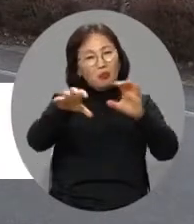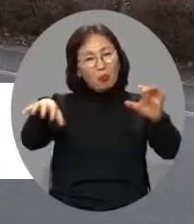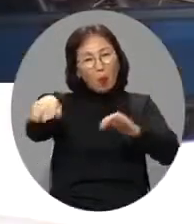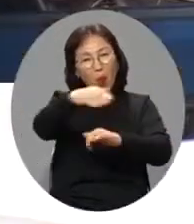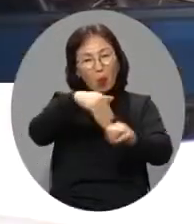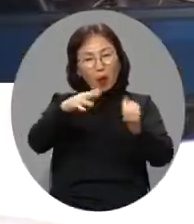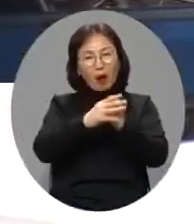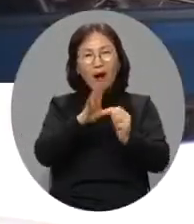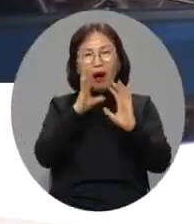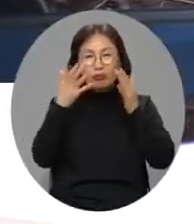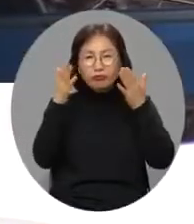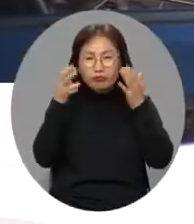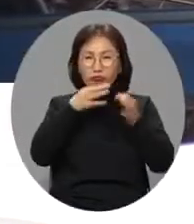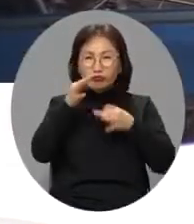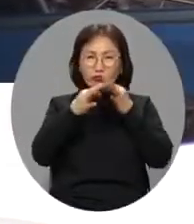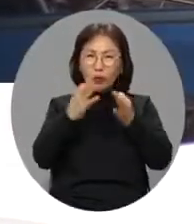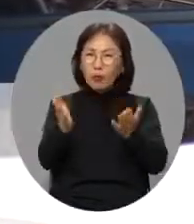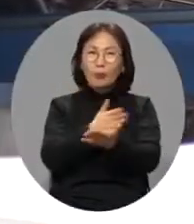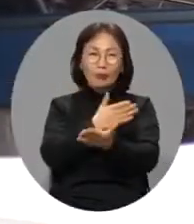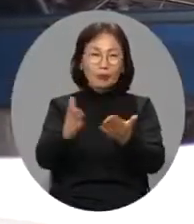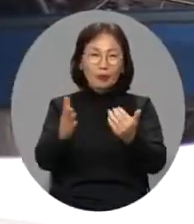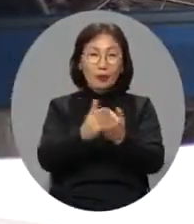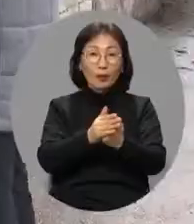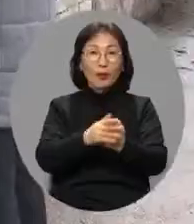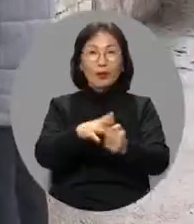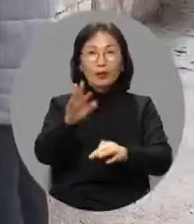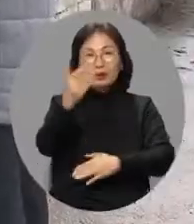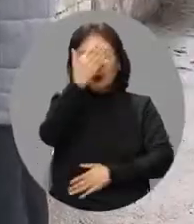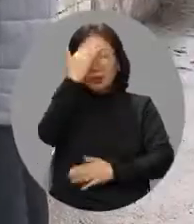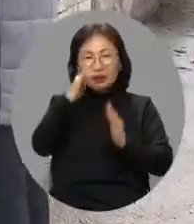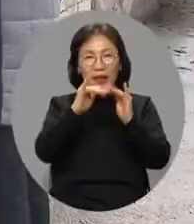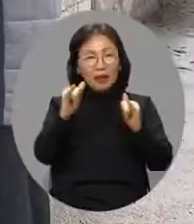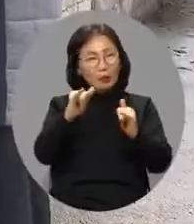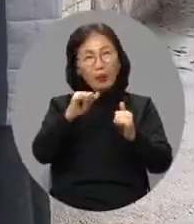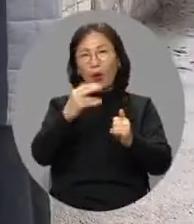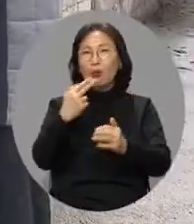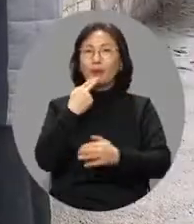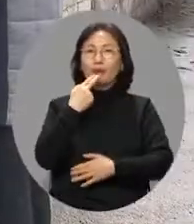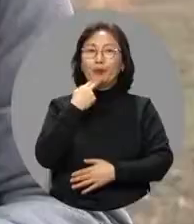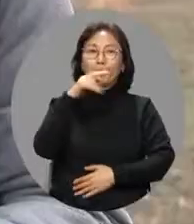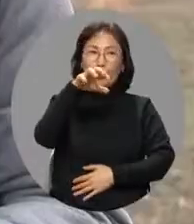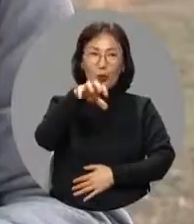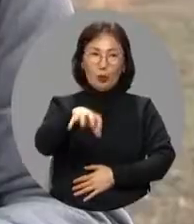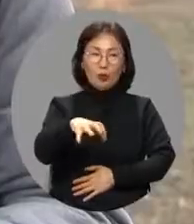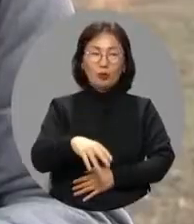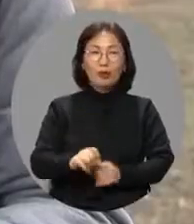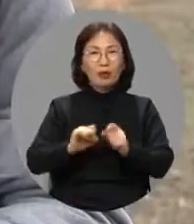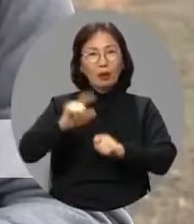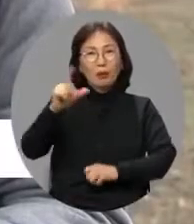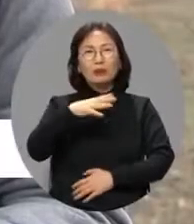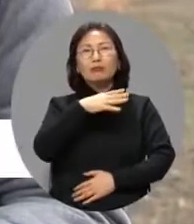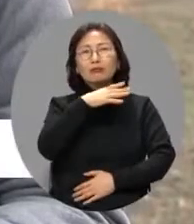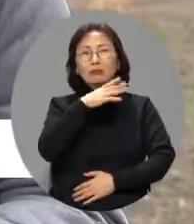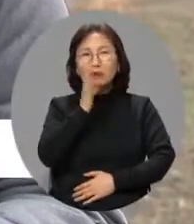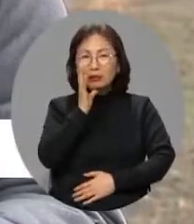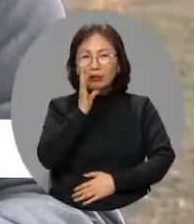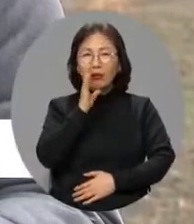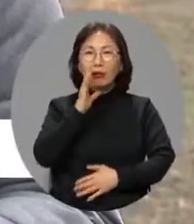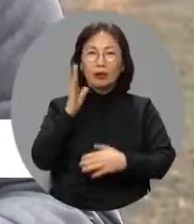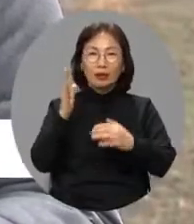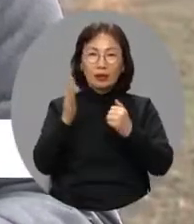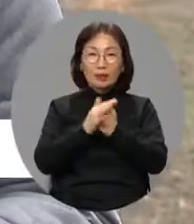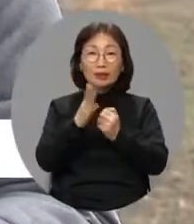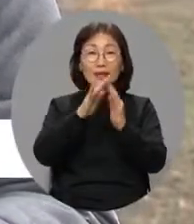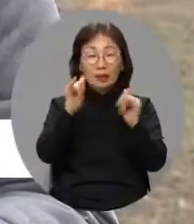진짜 끊겼고 창녀 난 물론 중장년층 도 찾아볼 수 없습니다 다 열로 하셔 가지고 어 좀